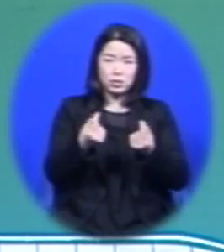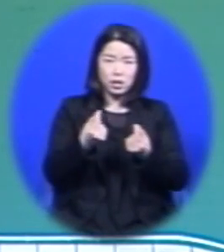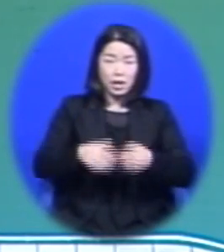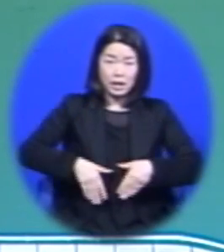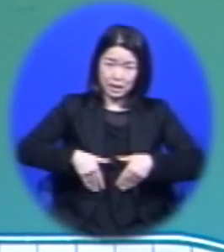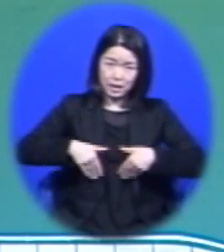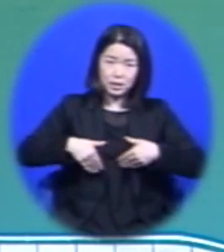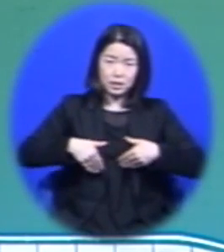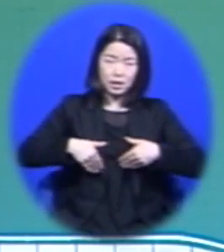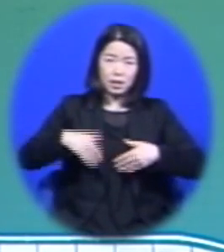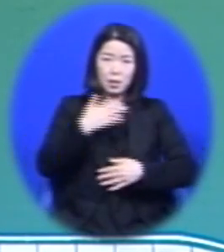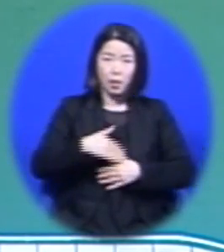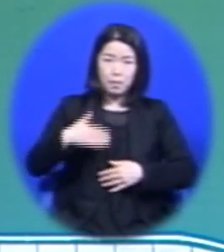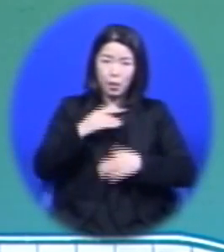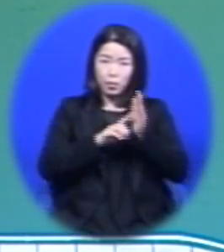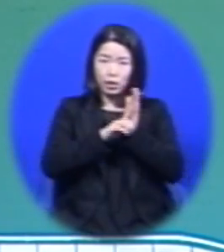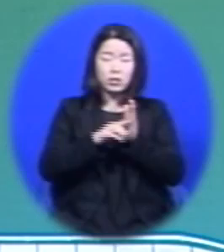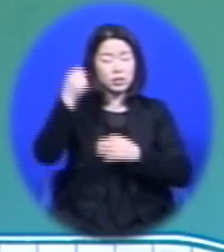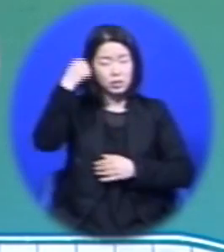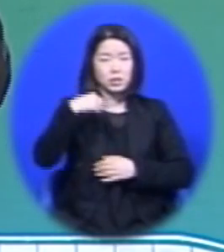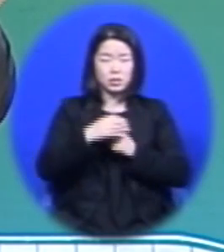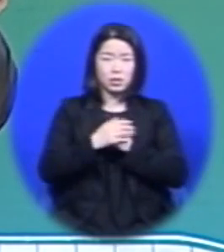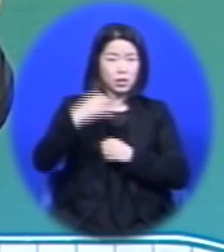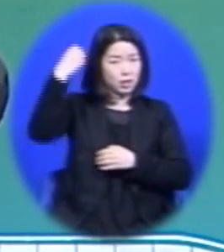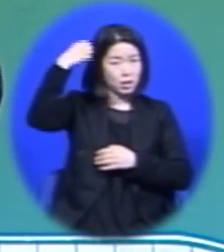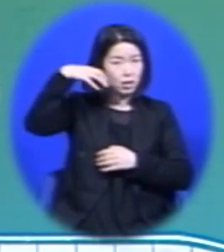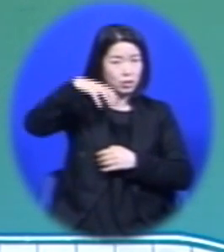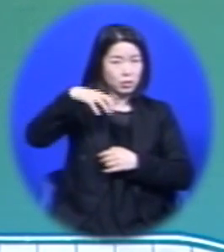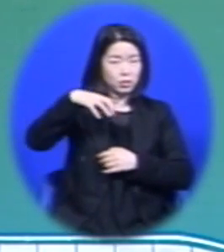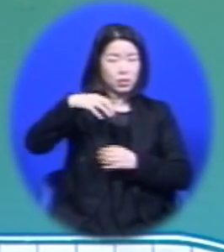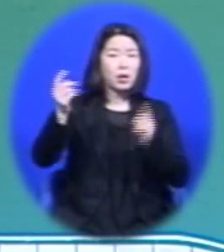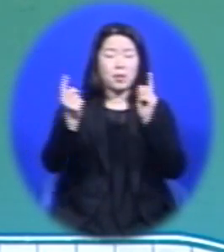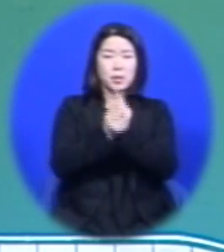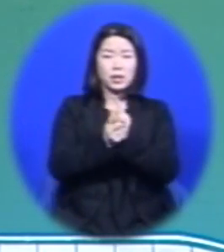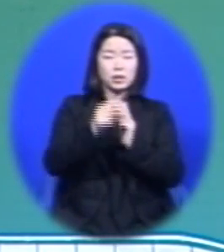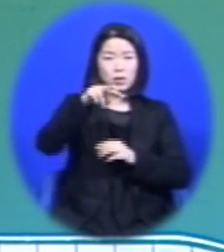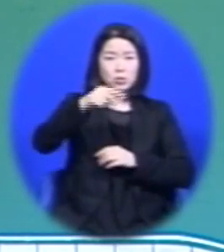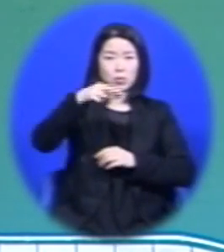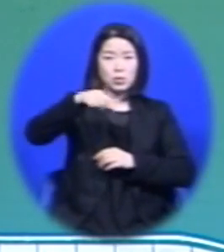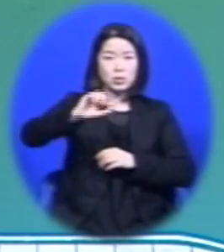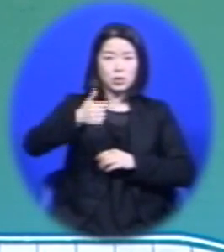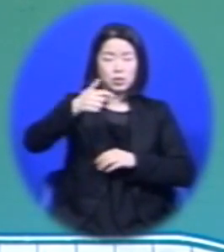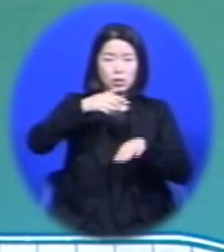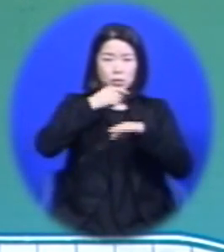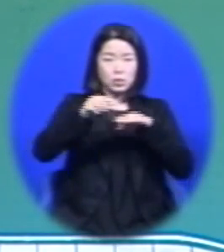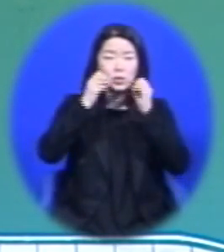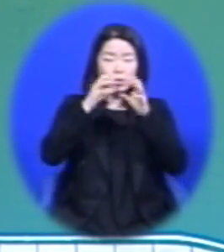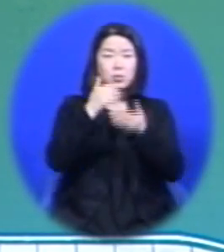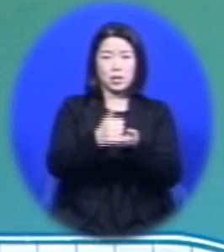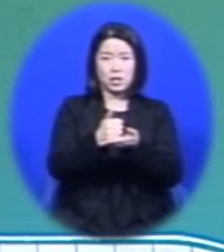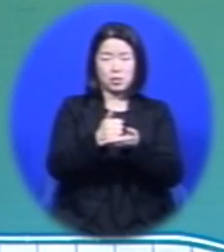따뜻한 온기를 느꼈습니다. 영등포에서 만났던 조선족 전도사님 그리고 이